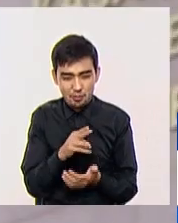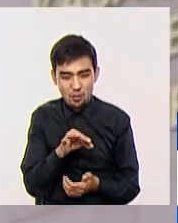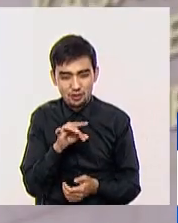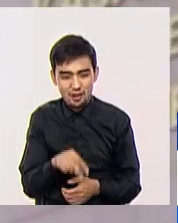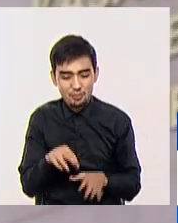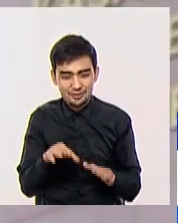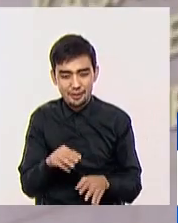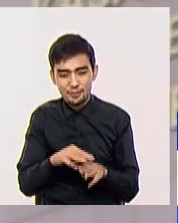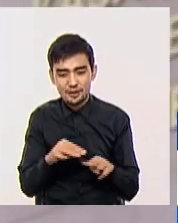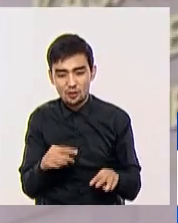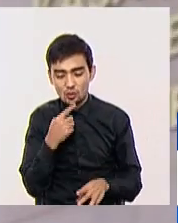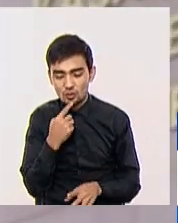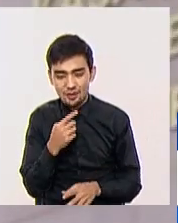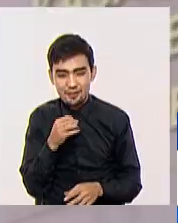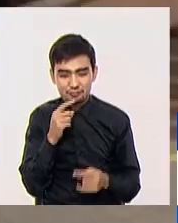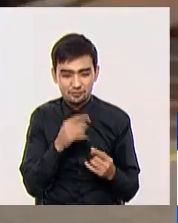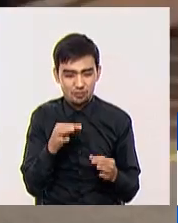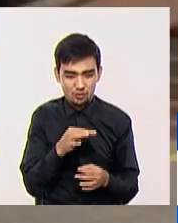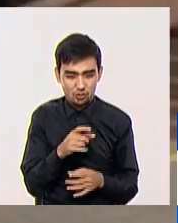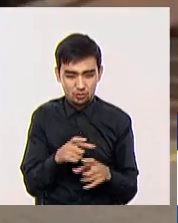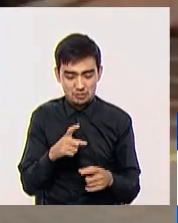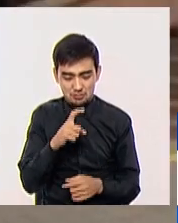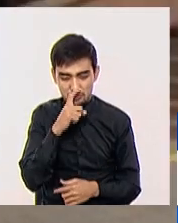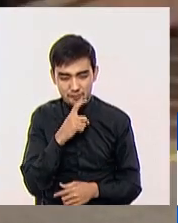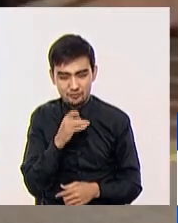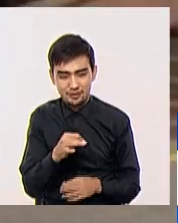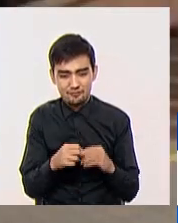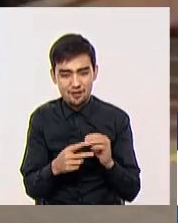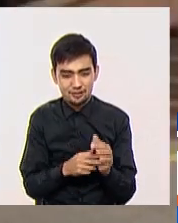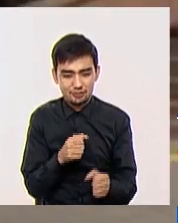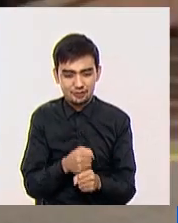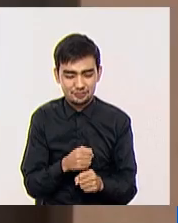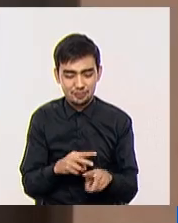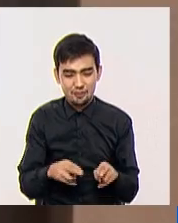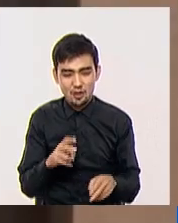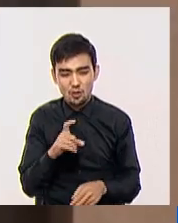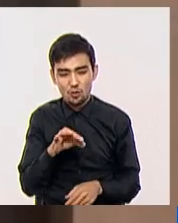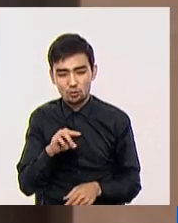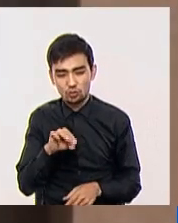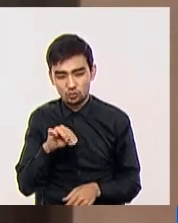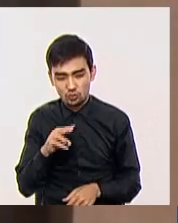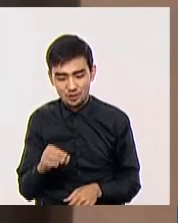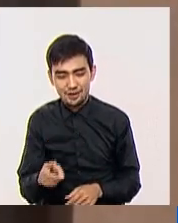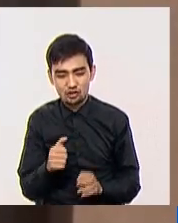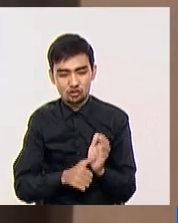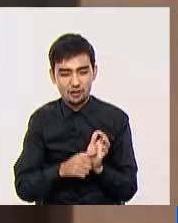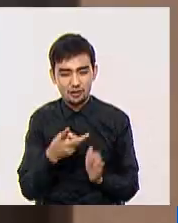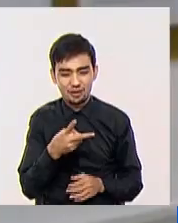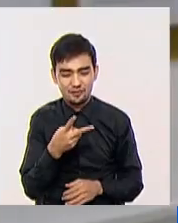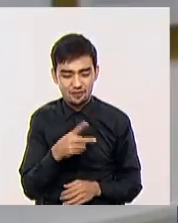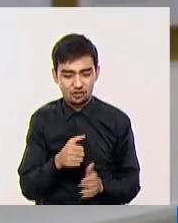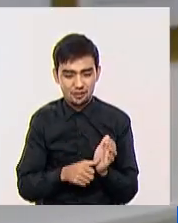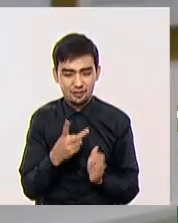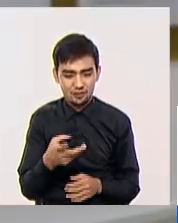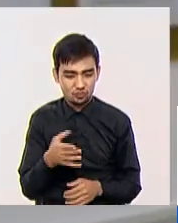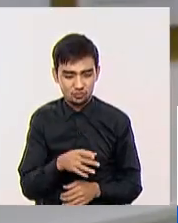портале. В Министерстве труда претензии людей не понимают. Мол, на портале 18 производителей ходунков и 62 санатория.